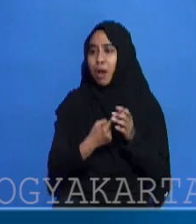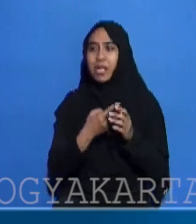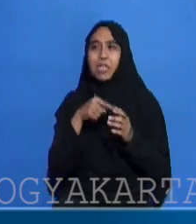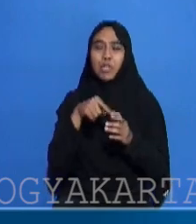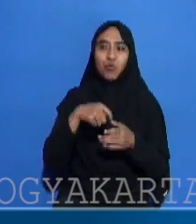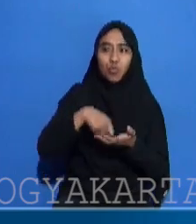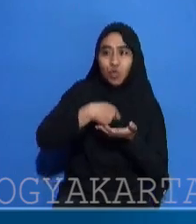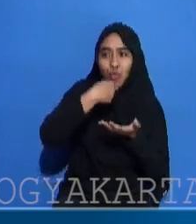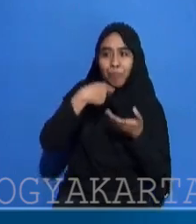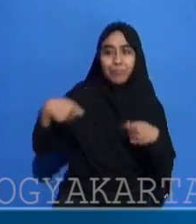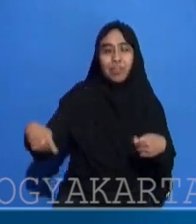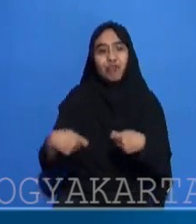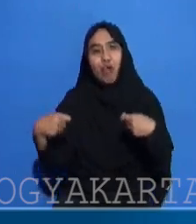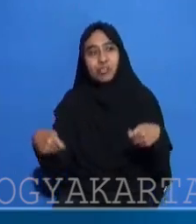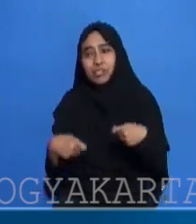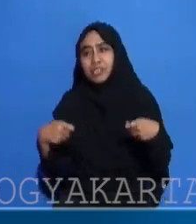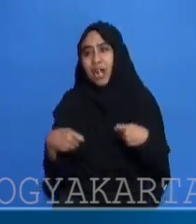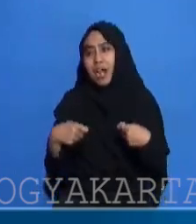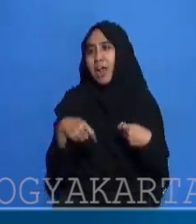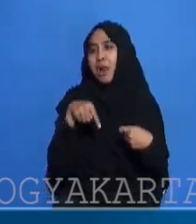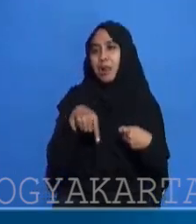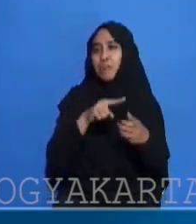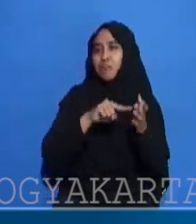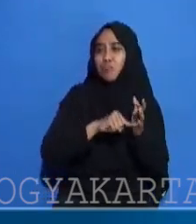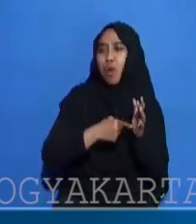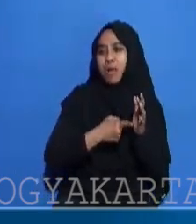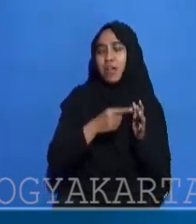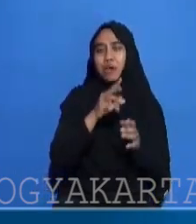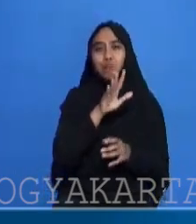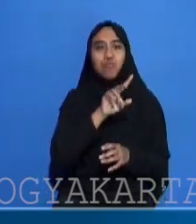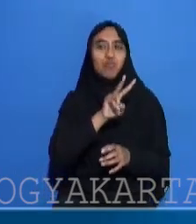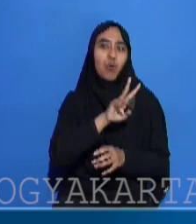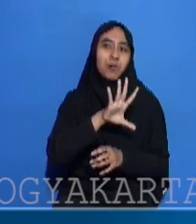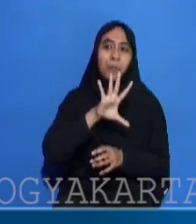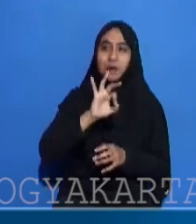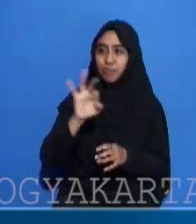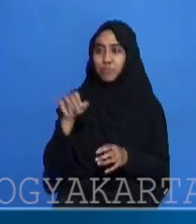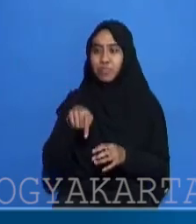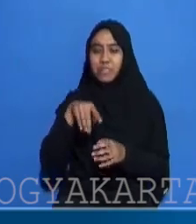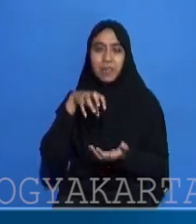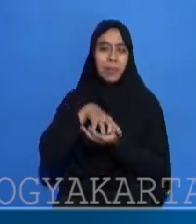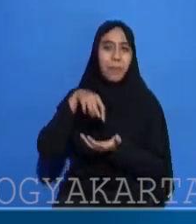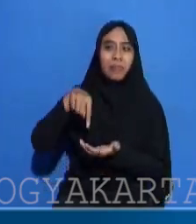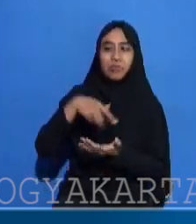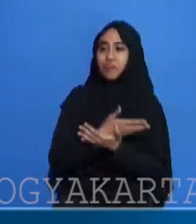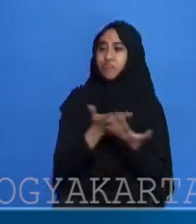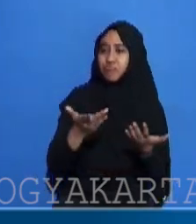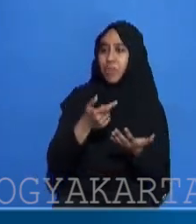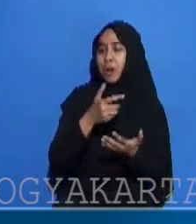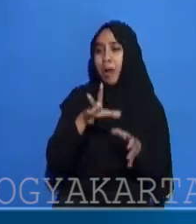hingga tongseng ikan. Mulai Rp25.000 aja, di warung makan Holi ini kamu udah dapat